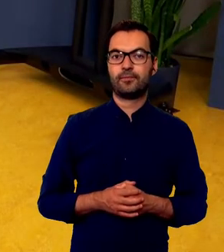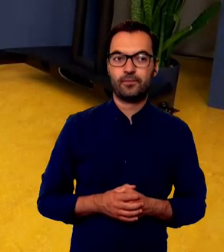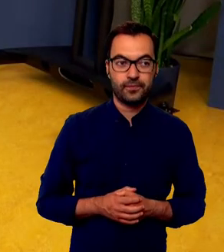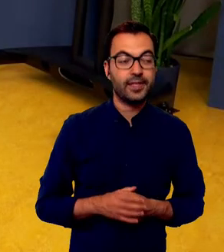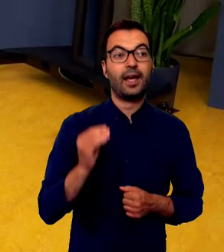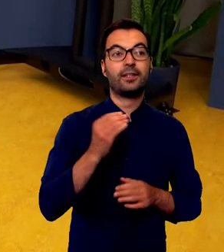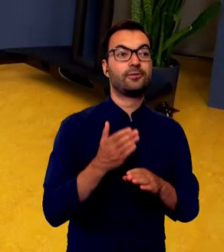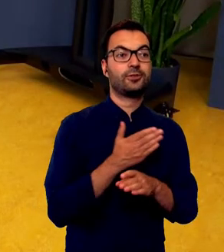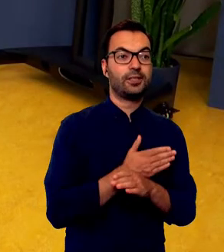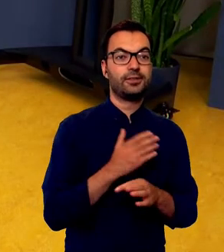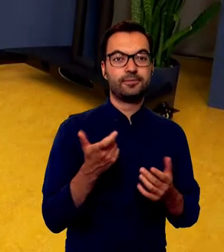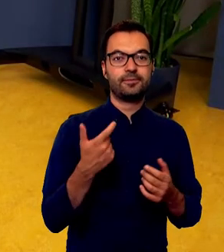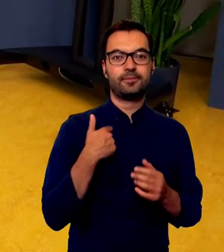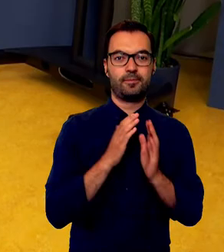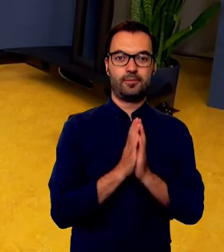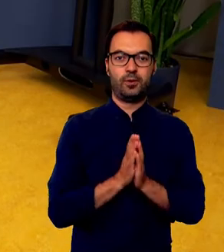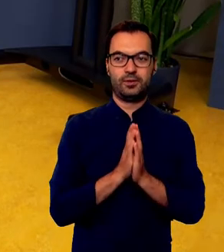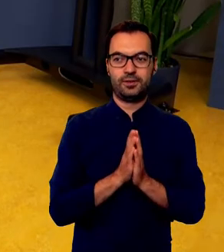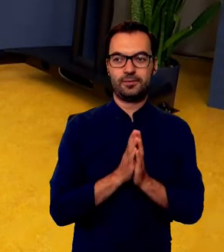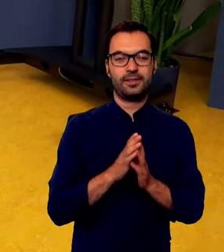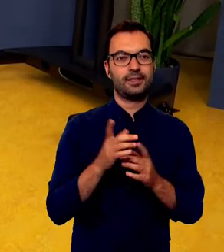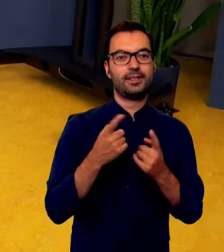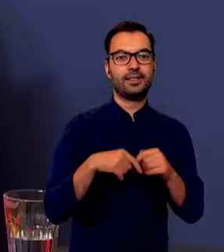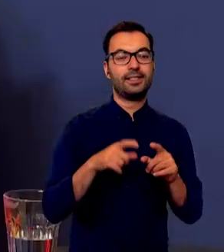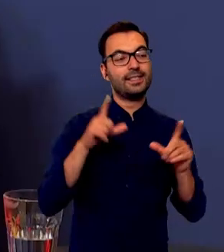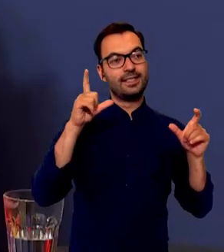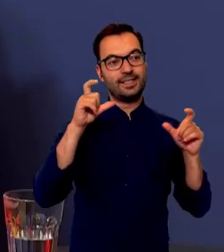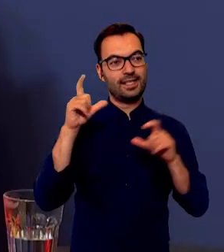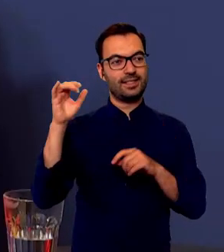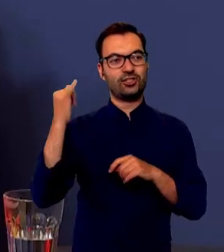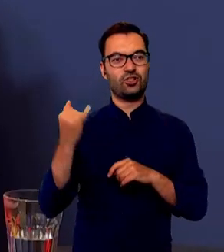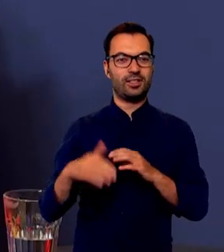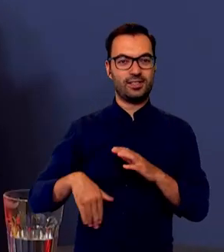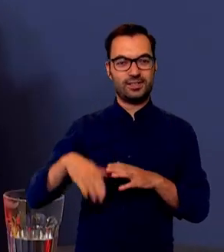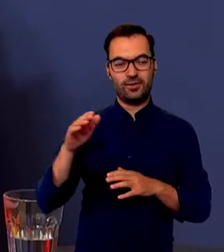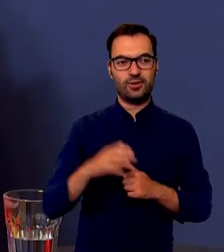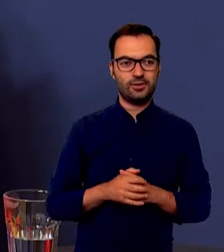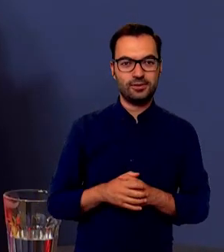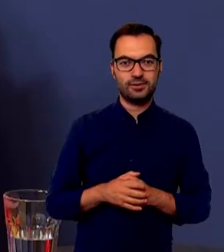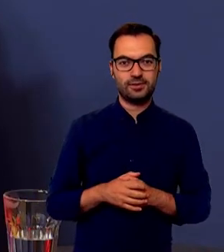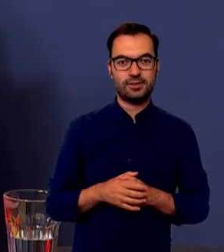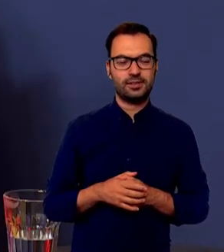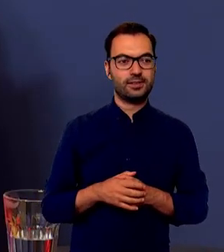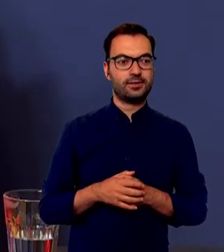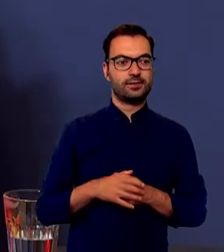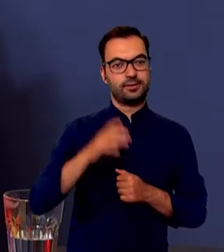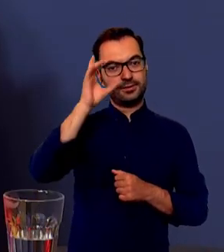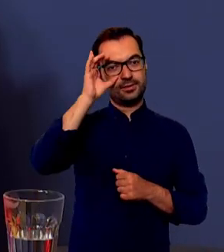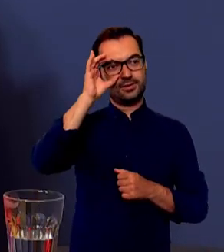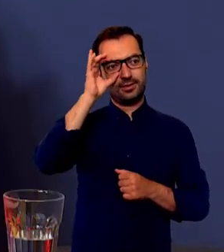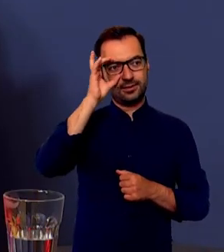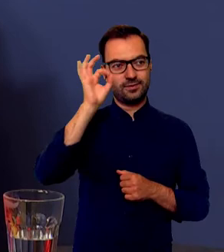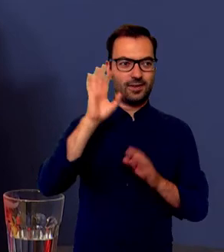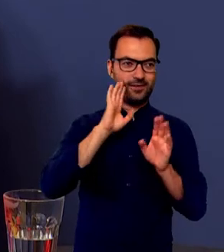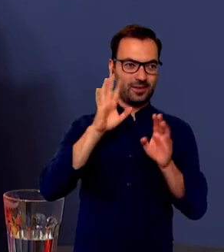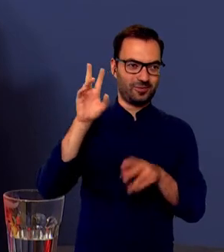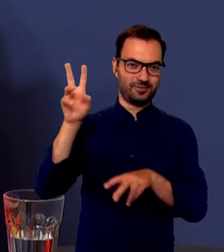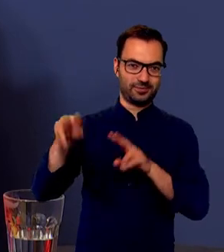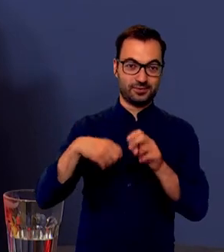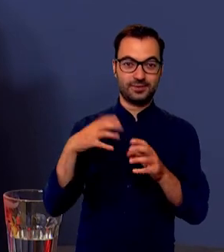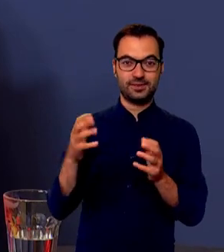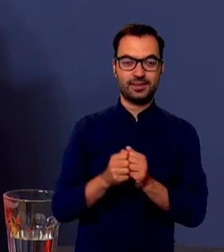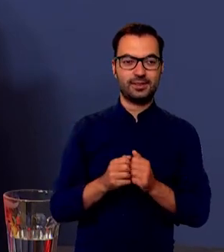To zanim to więcej rozwiniemy, to jeszcze mam prośbę do naszej wspaniałej ekipy o zdjęcie z dzieciństwa. Mamy takie zdjęcie, zszabrowałam je z twojego Facebooka,